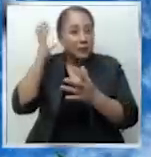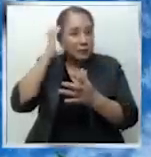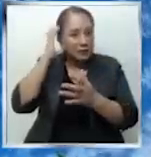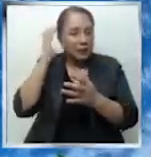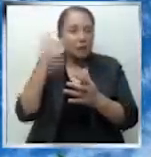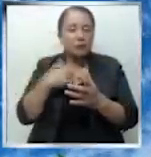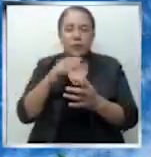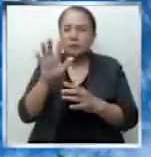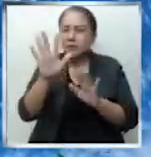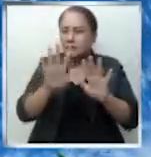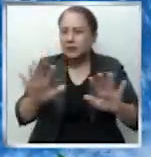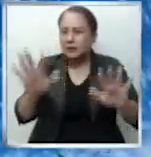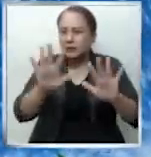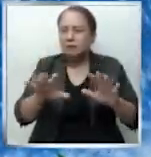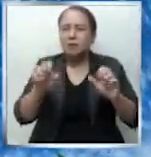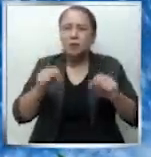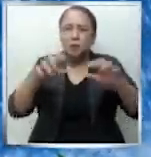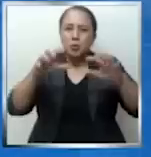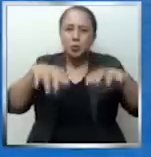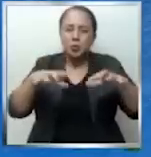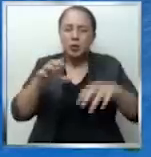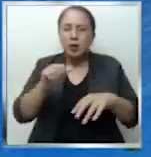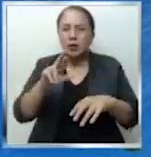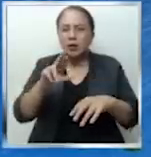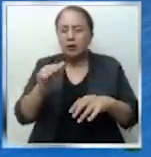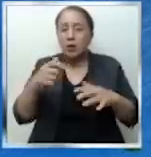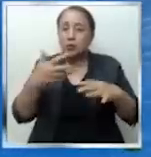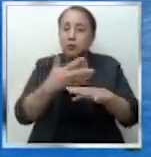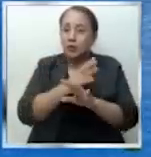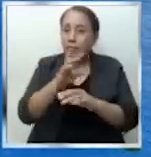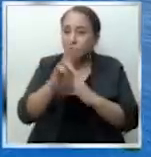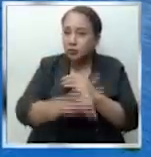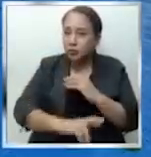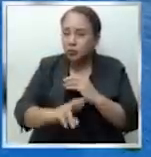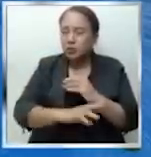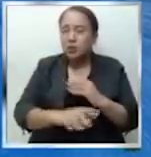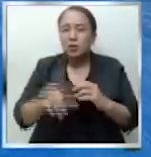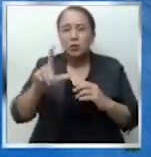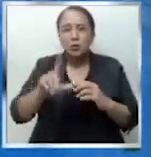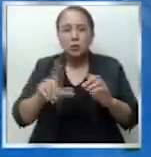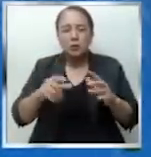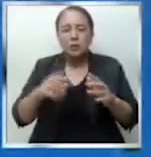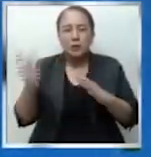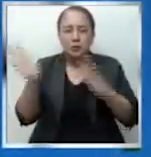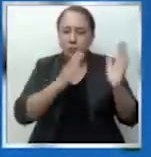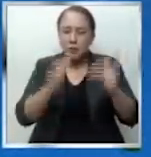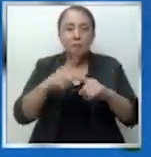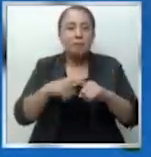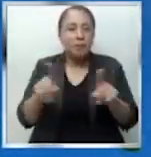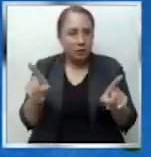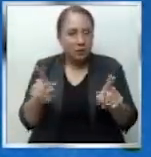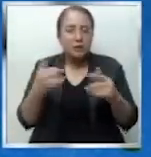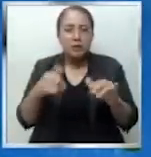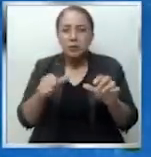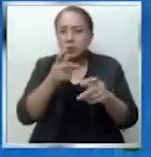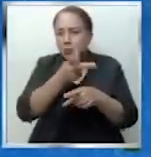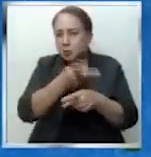Linggo'y magpaulan na yan sa Caraga o Davao Region. Nananatili namang mababa ang chance nito maging bagyo. Pero patuloy nating